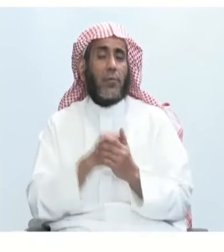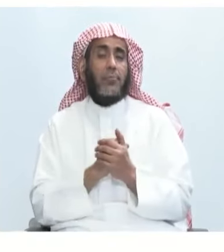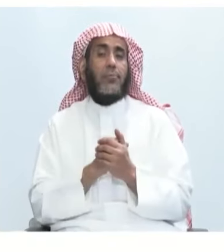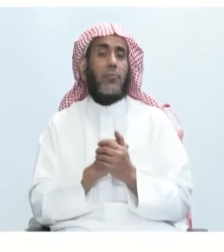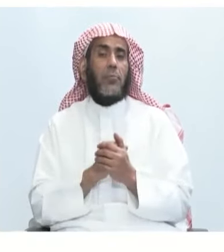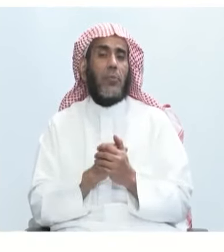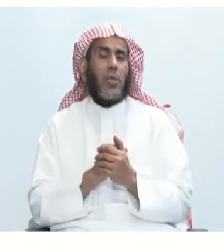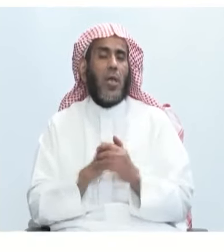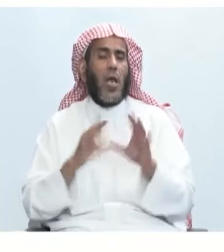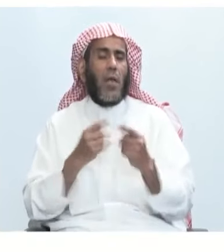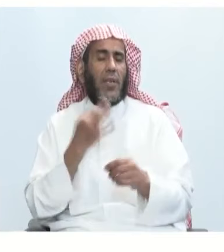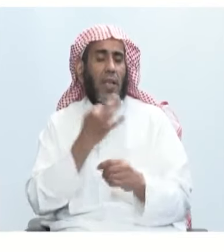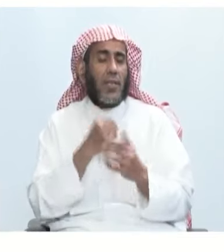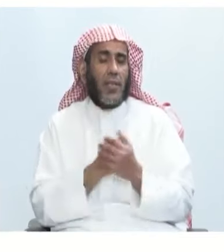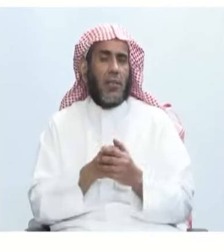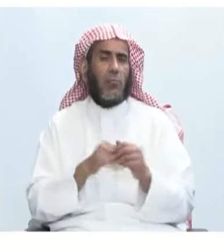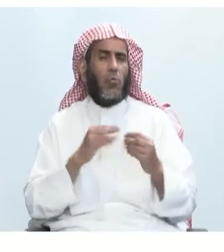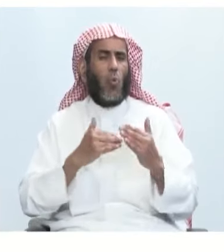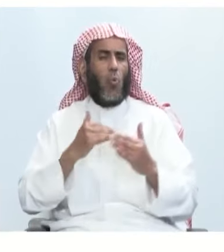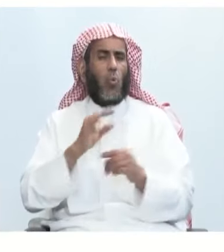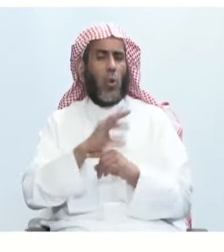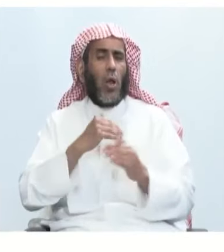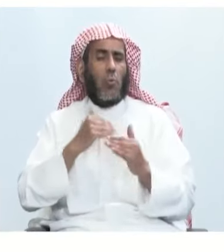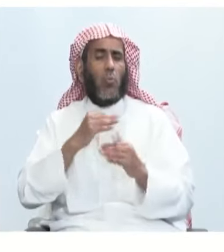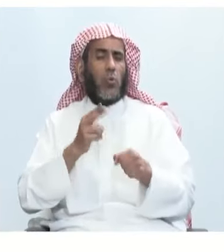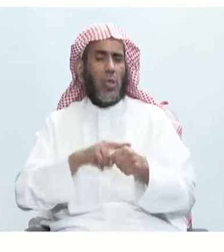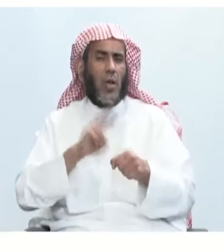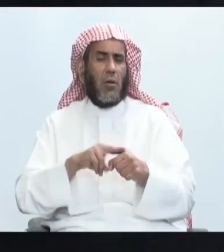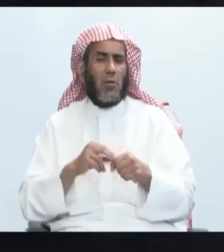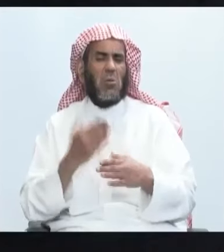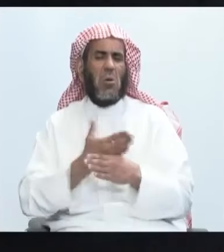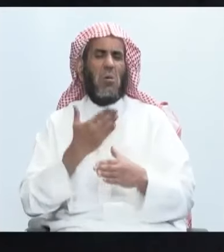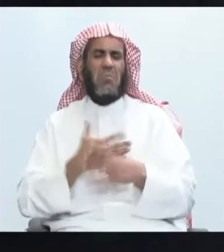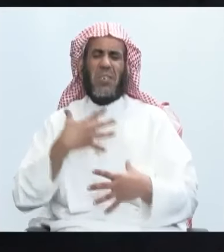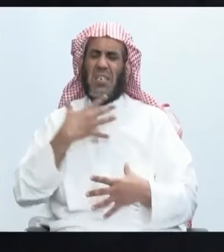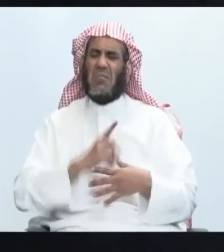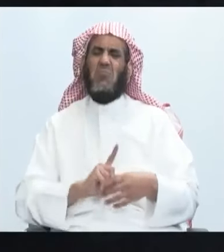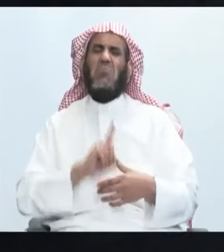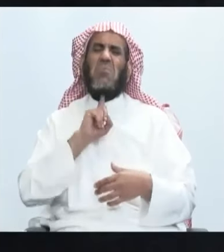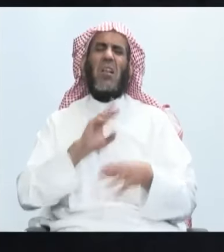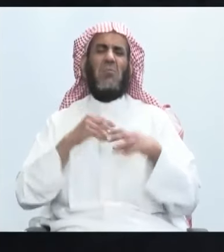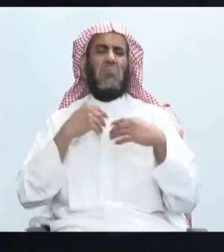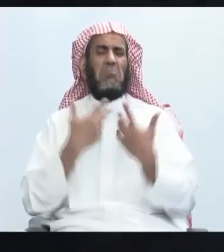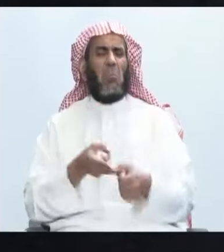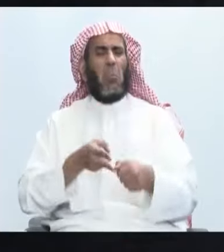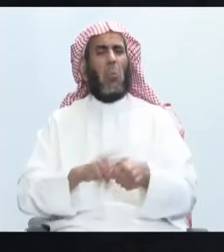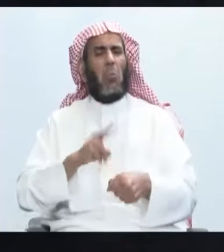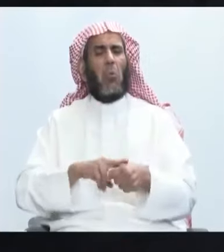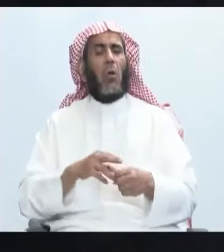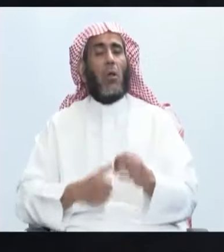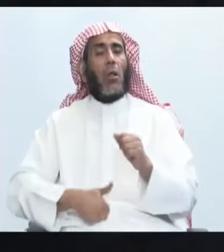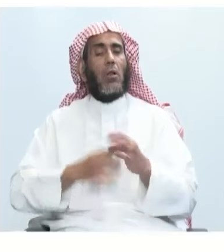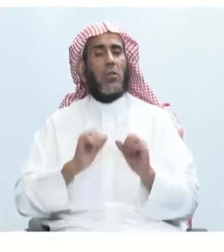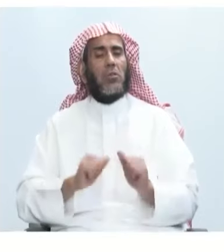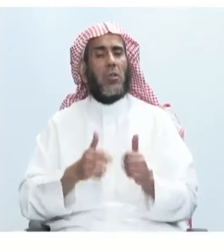وهنا كيف تتحدث ايضا في التاثير المتراكم والتكرار في بعض الاحيان انه قد يسبب الضيق والملل ويتطلب ذلك مع التكرار وا اكثر استعدادا